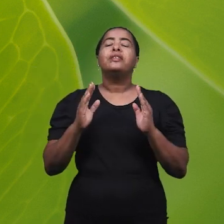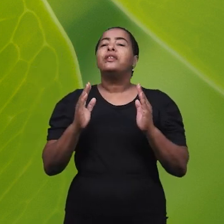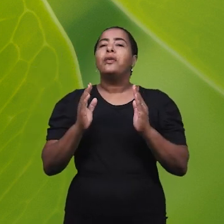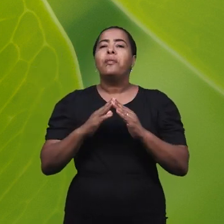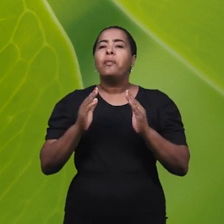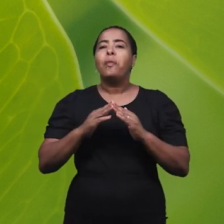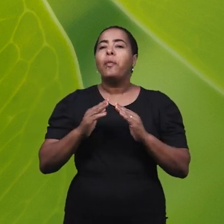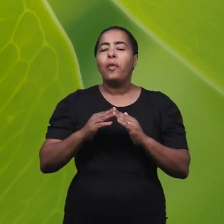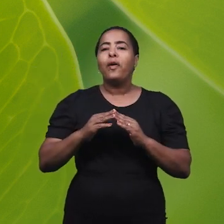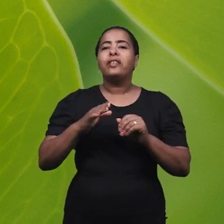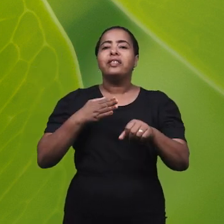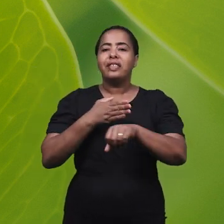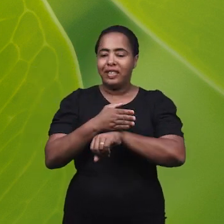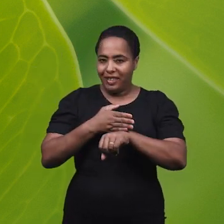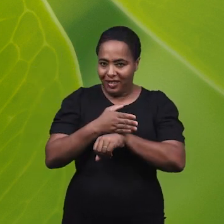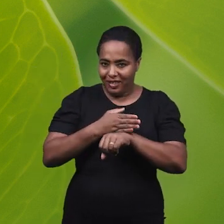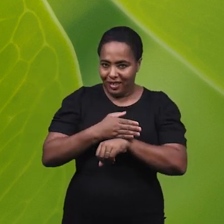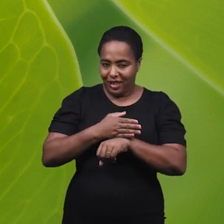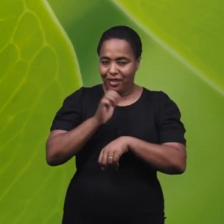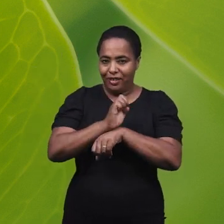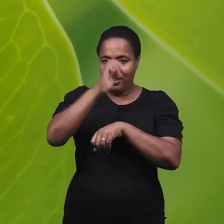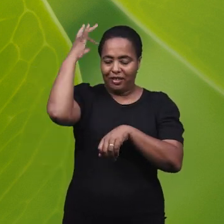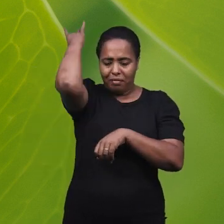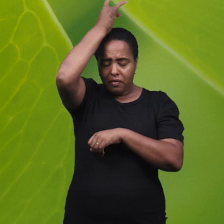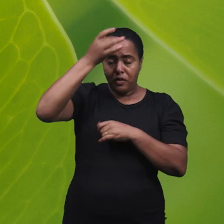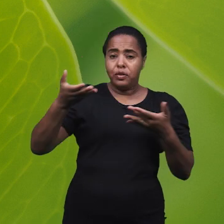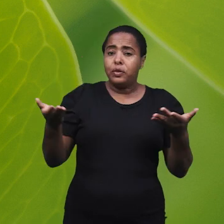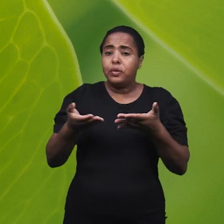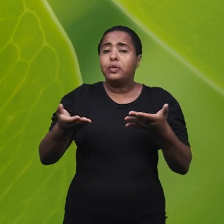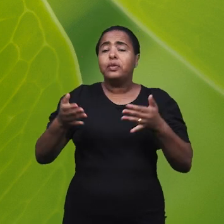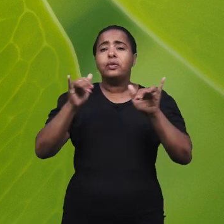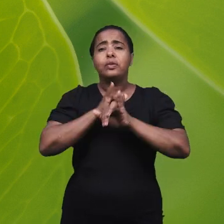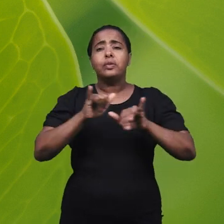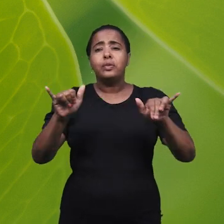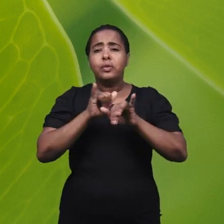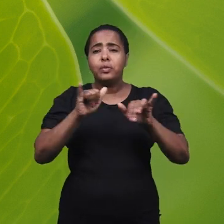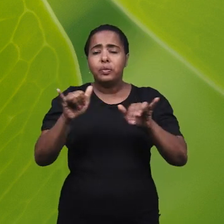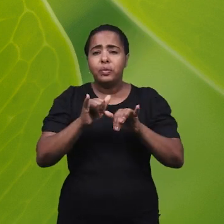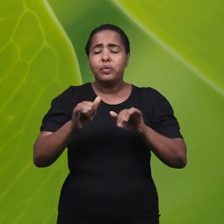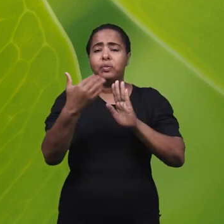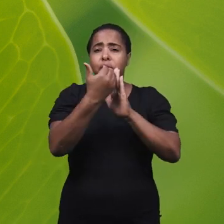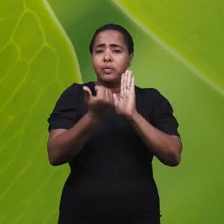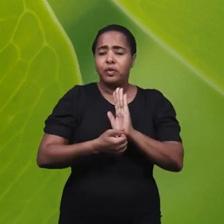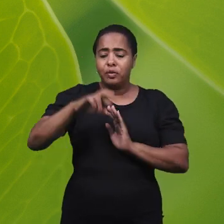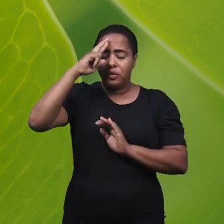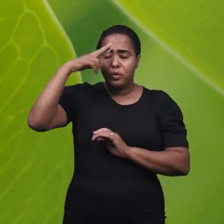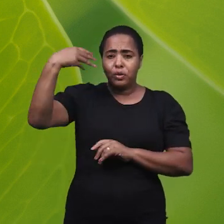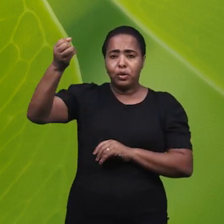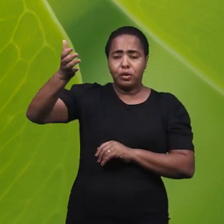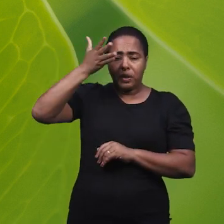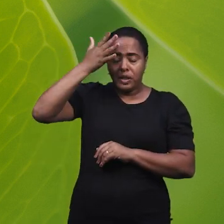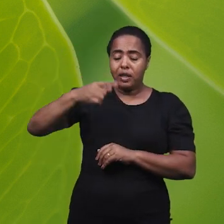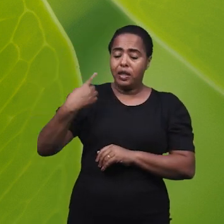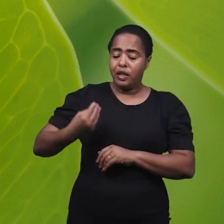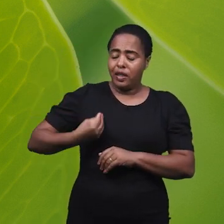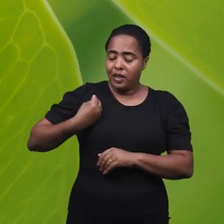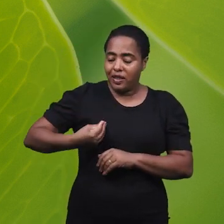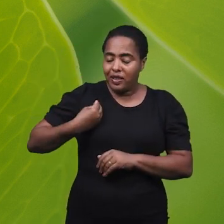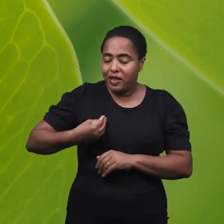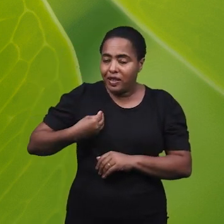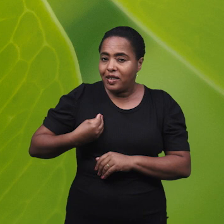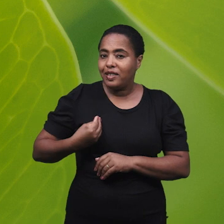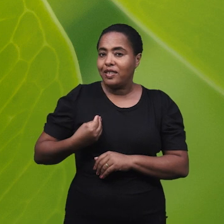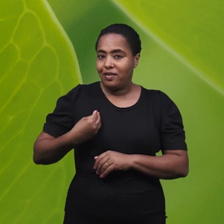Espírito Santo. Nous sommes ici pour parler sur la promotion dans le sang de l'évangile éternel, cette promotion que le Seigneur a révélée et qui nous fait